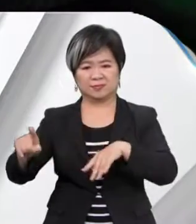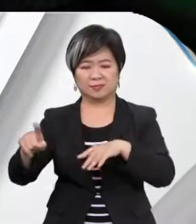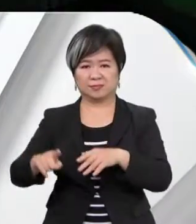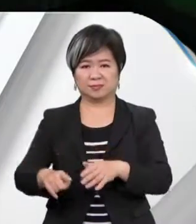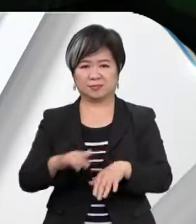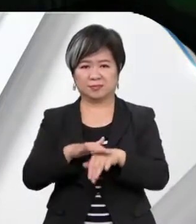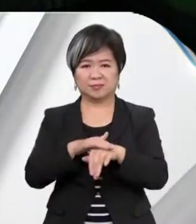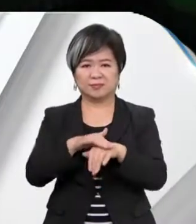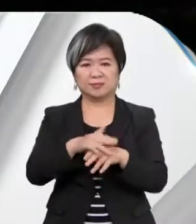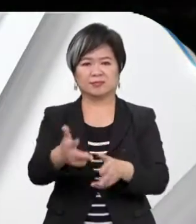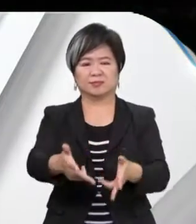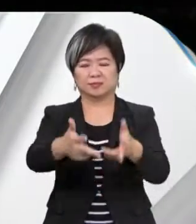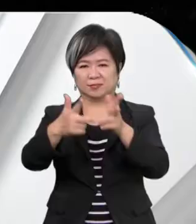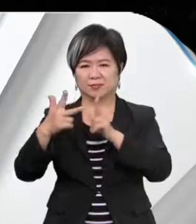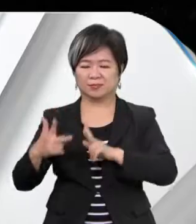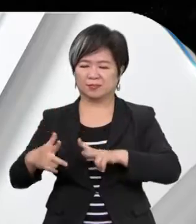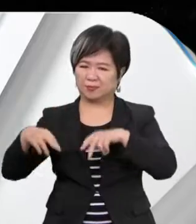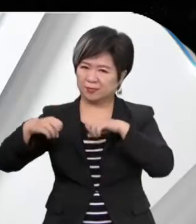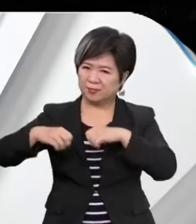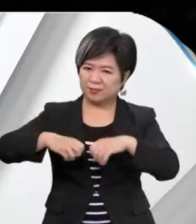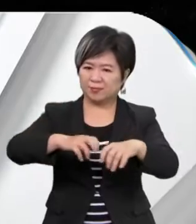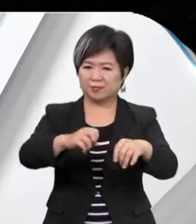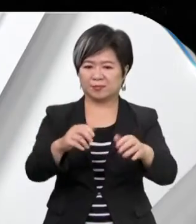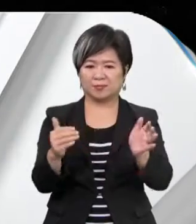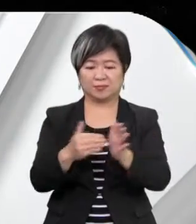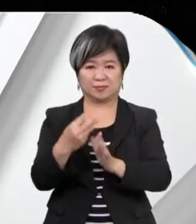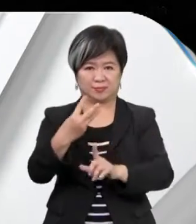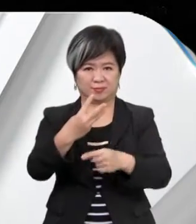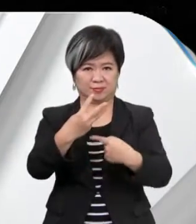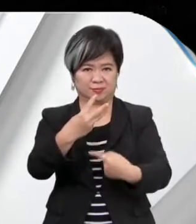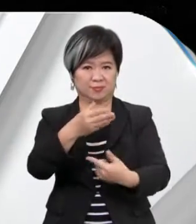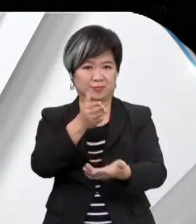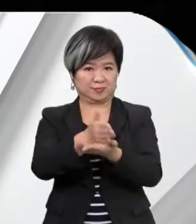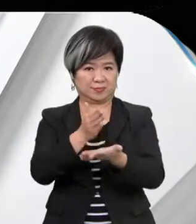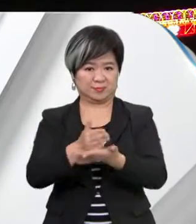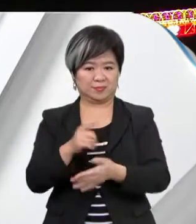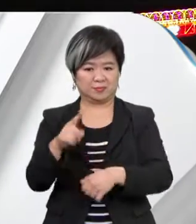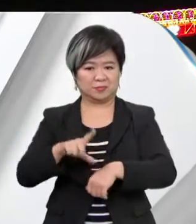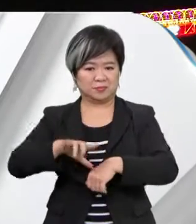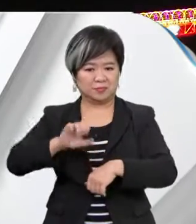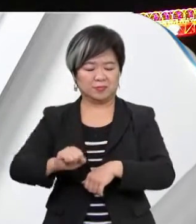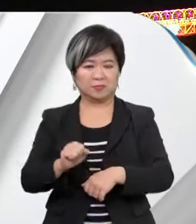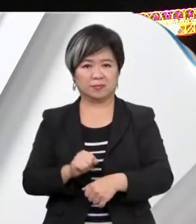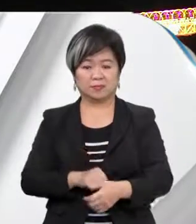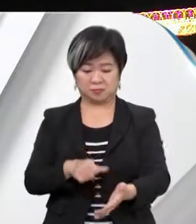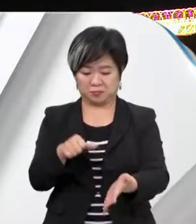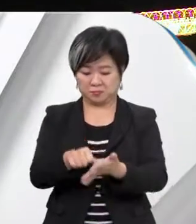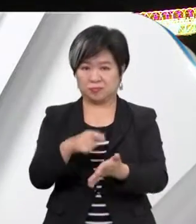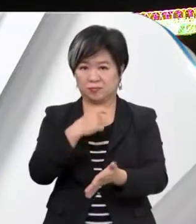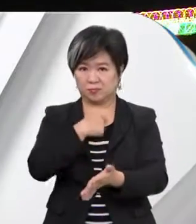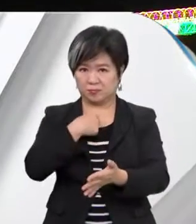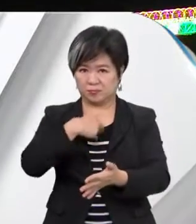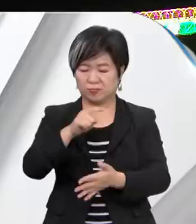无限款特色。灯会不到三日，随即结束，提倡乡亲配合市民之防疫政策，